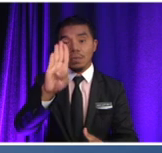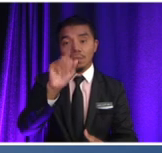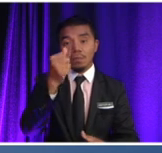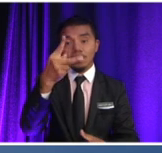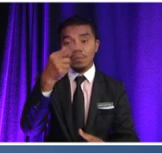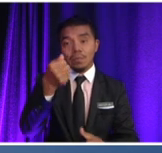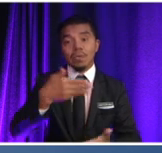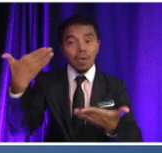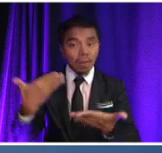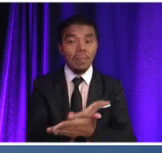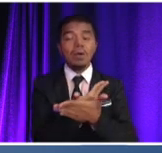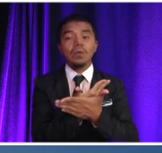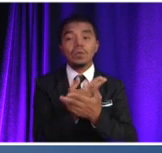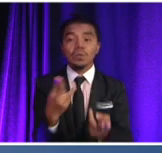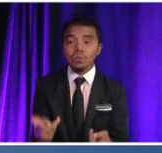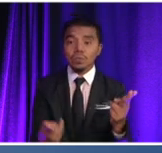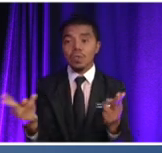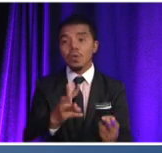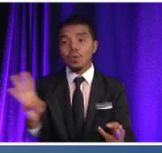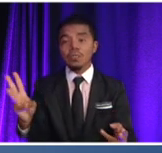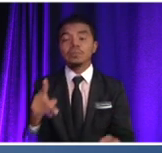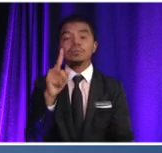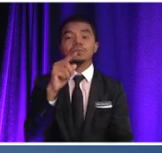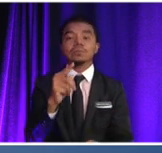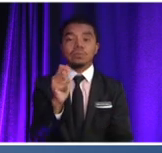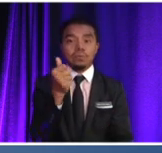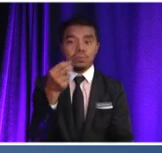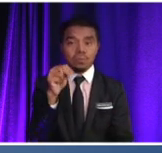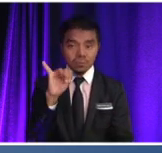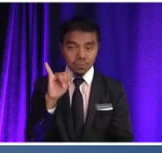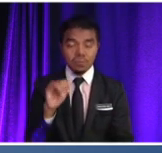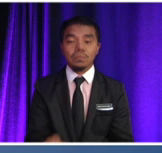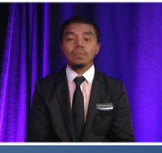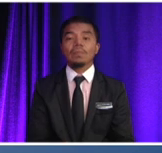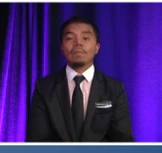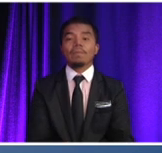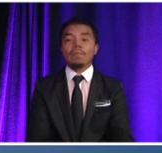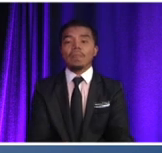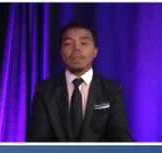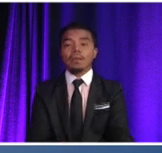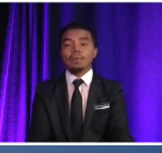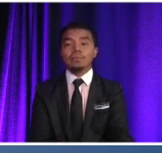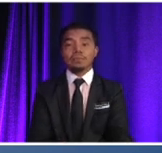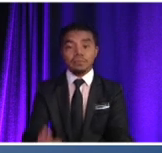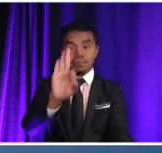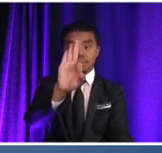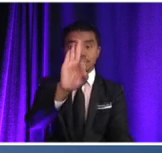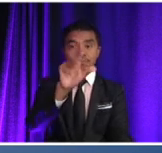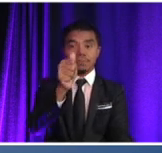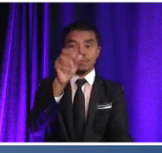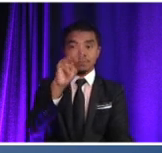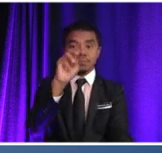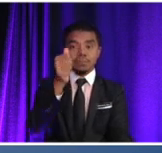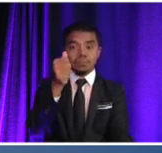keperluan ke usahawanan Tani Oke bagi pemasaran bentuk bantuannya oleh fama lembaga